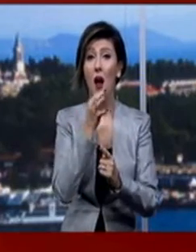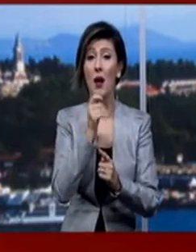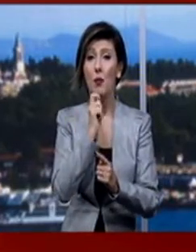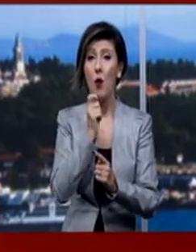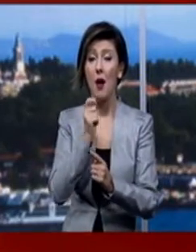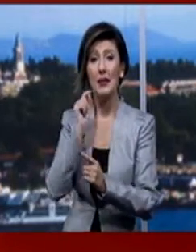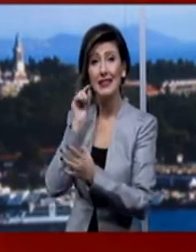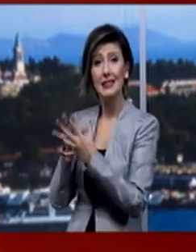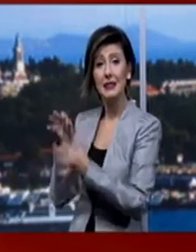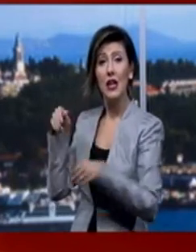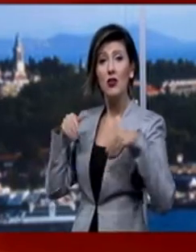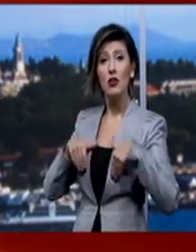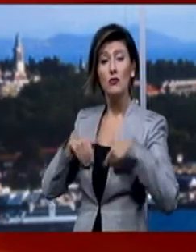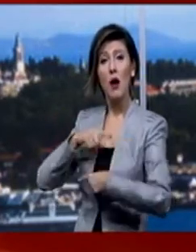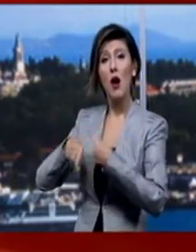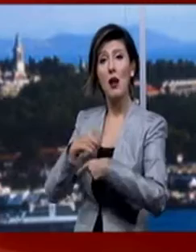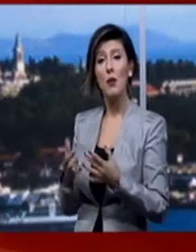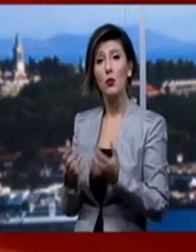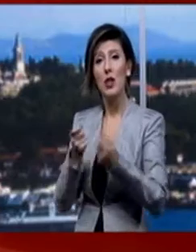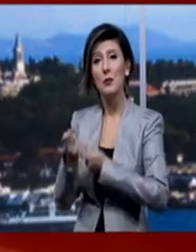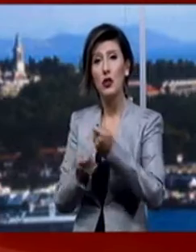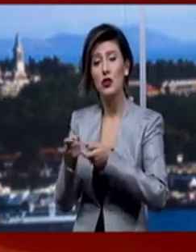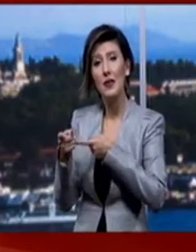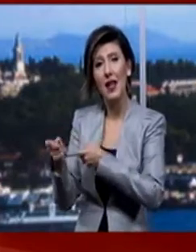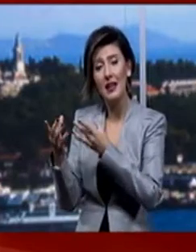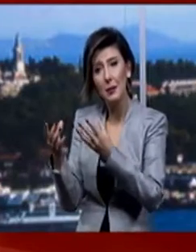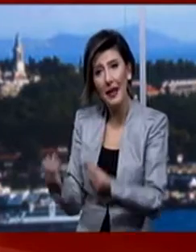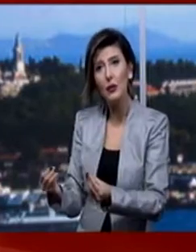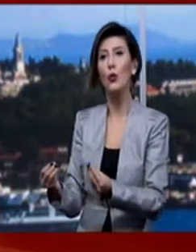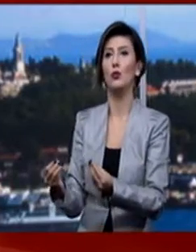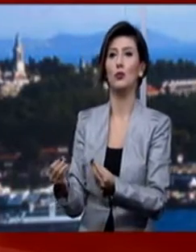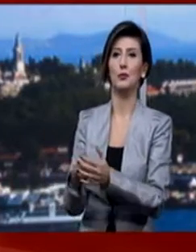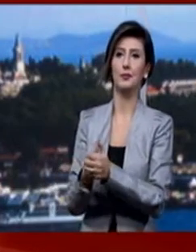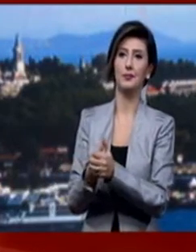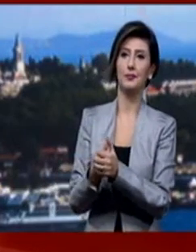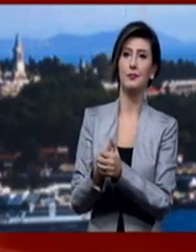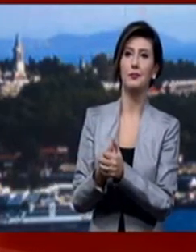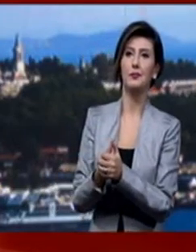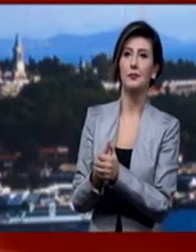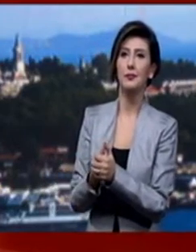muhabiri Yusuf Eser, Çeşme'de arama kurtarma çalışmalarını takip ediyor.